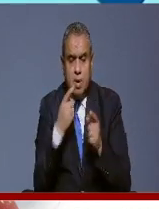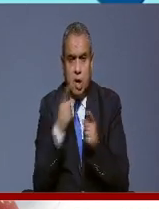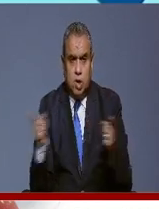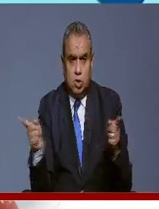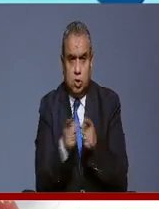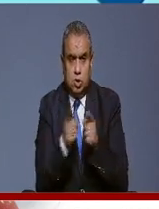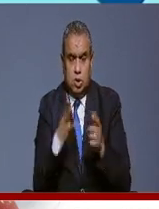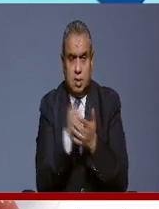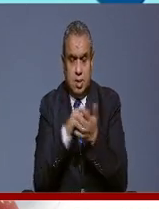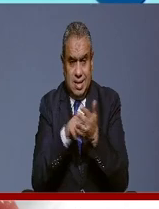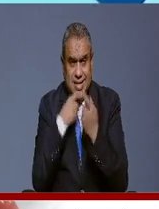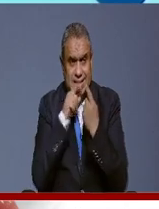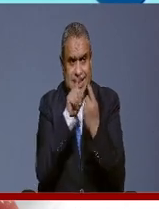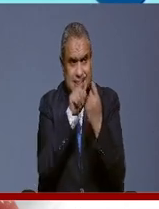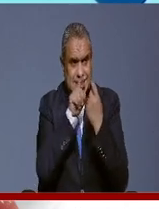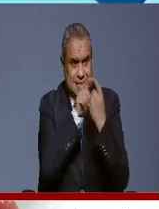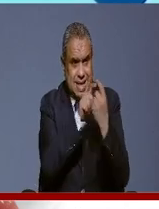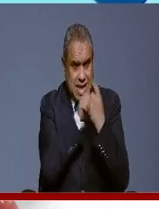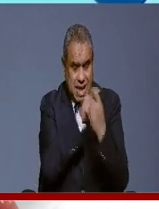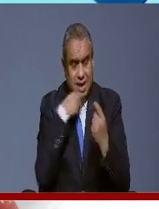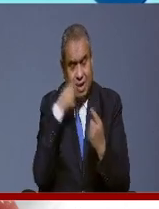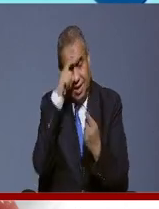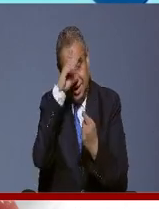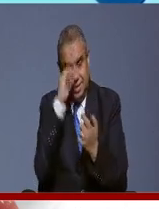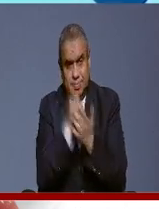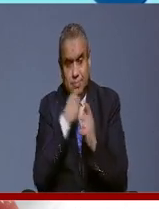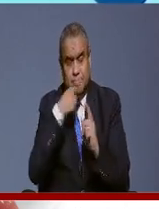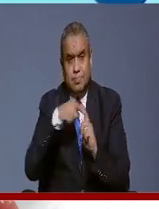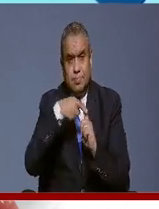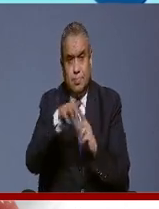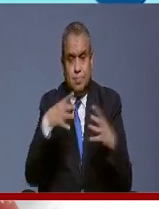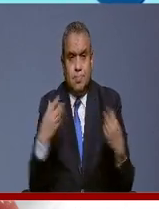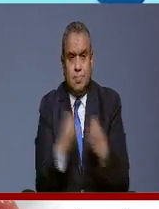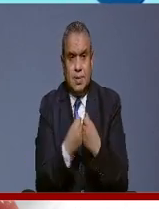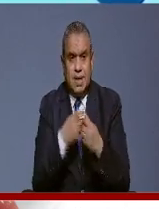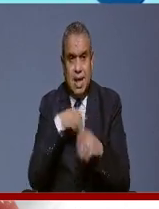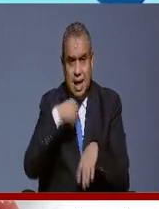لها تحديات وتبقى قريبة من مكان سكن